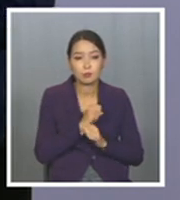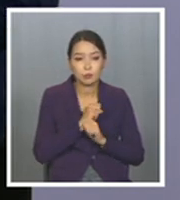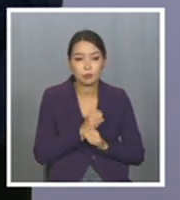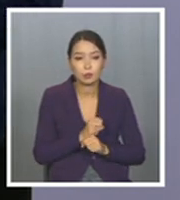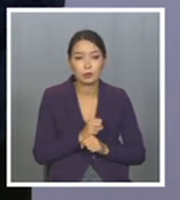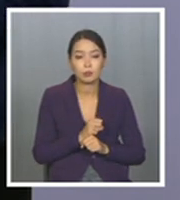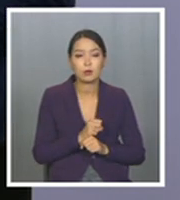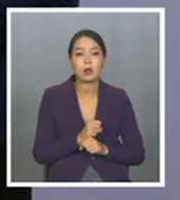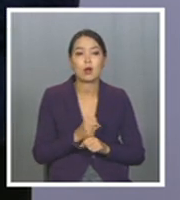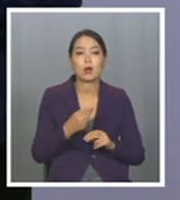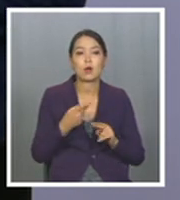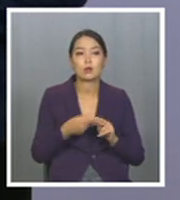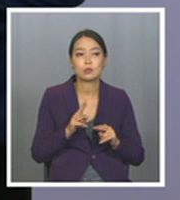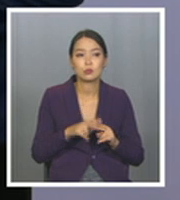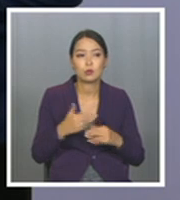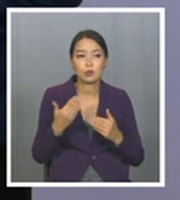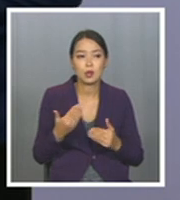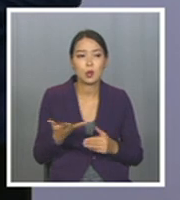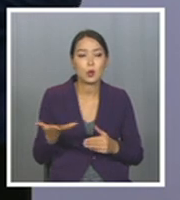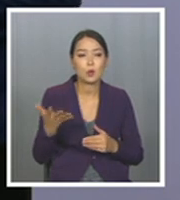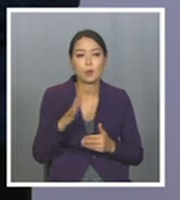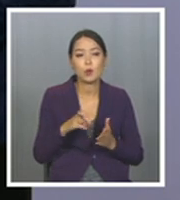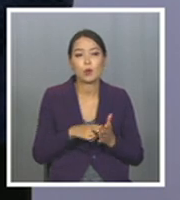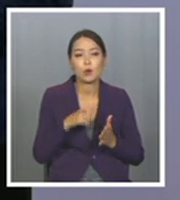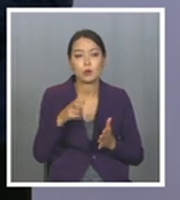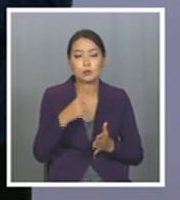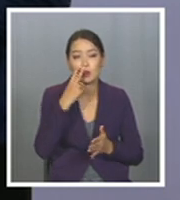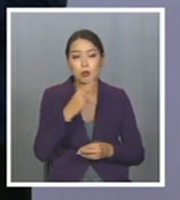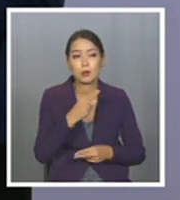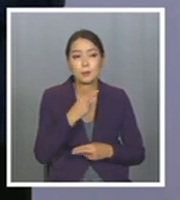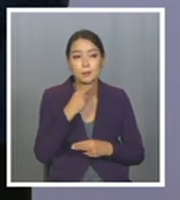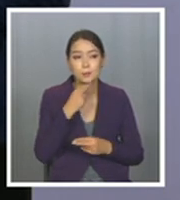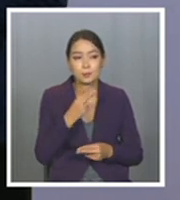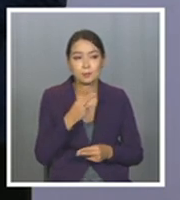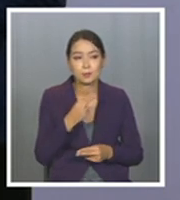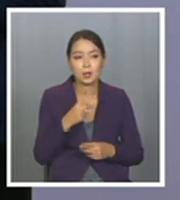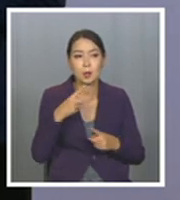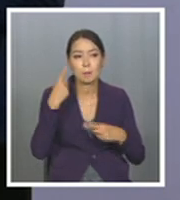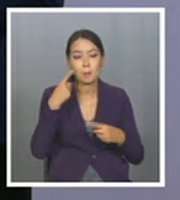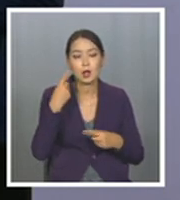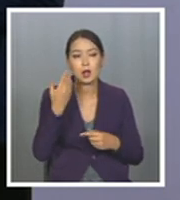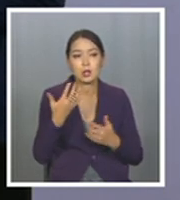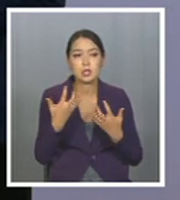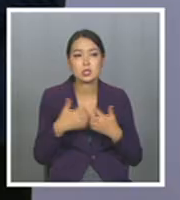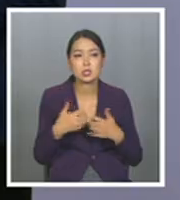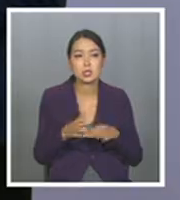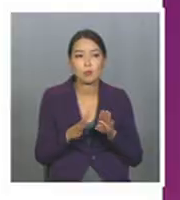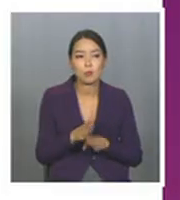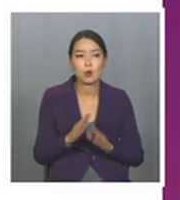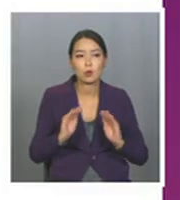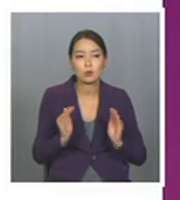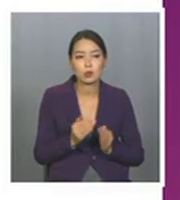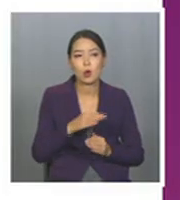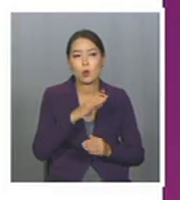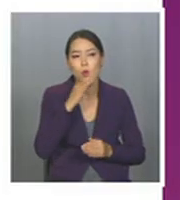балалар, біз сіздермен сол бесеудің хатының мазмұнымен танысып көрейік. Мал басының есепсіз кемуі көптеген қазақ ауылдарын